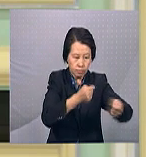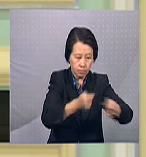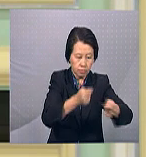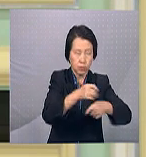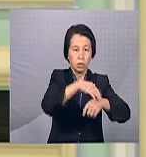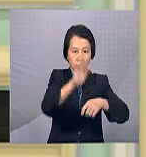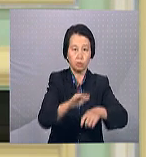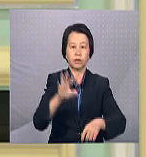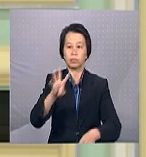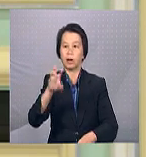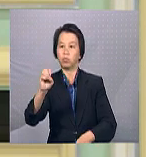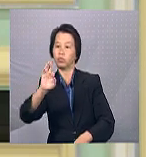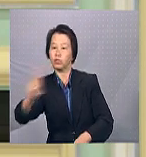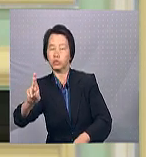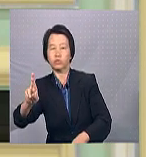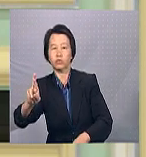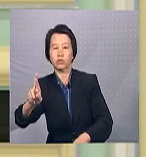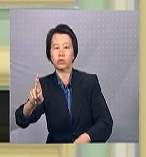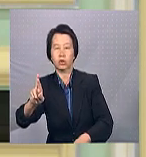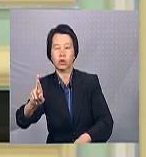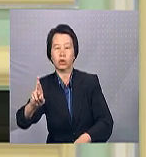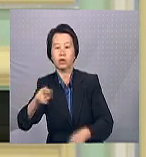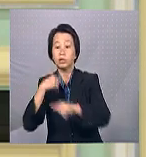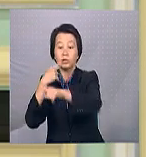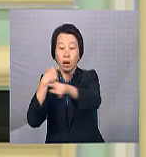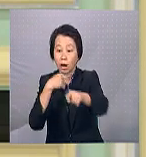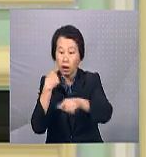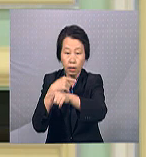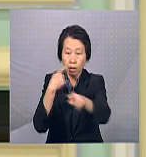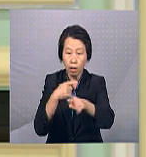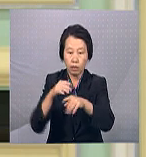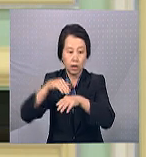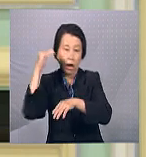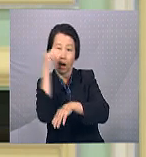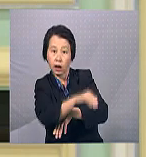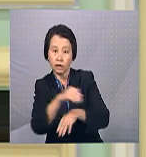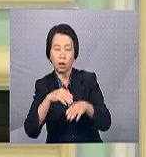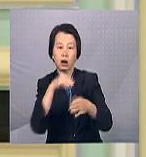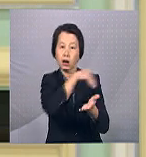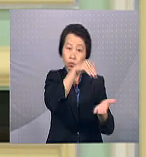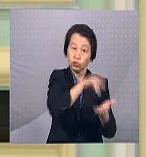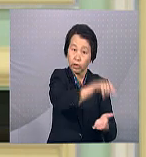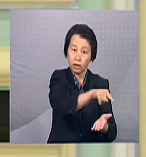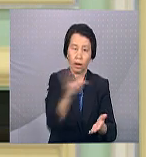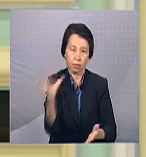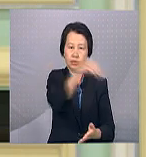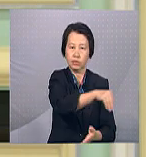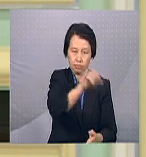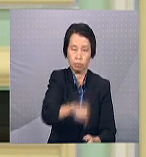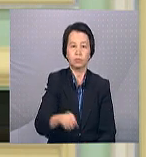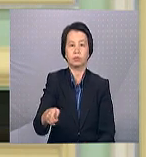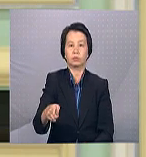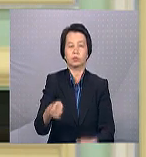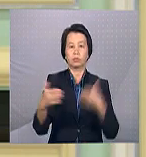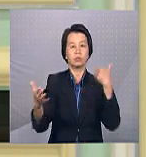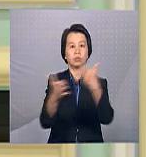daripada 40,000 yang sesiapa saja yang dihantar ke pusat kuarantin. Sehingga